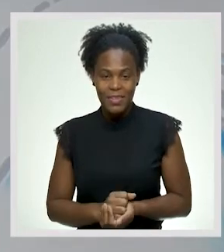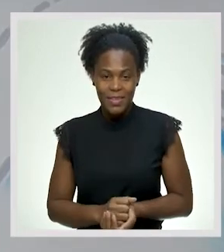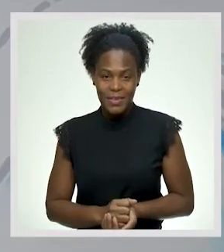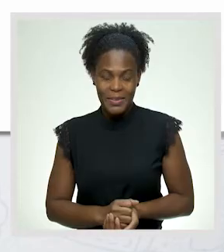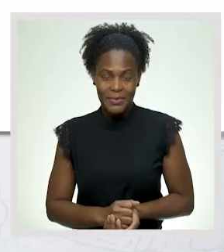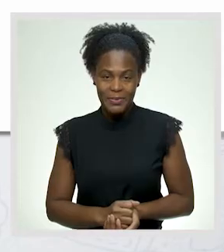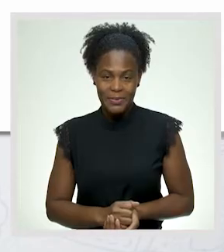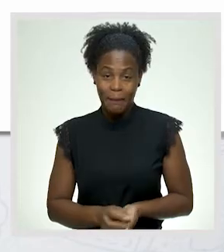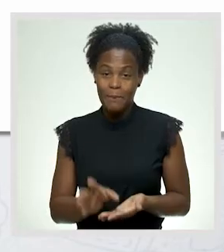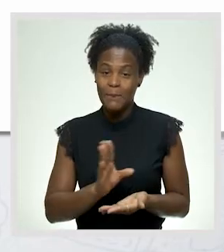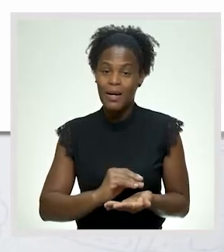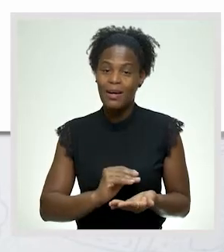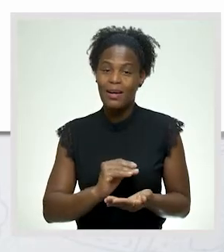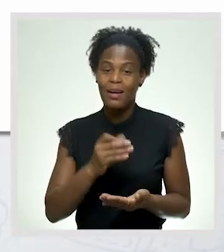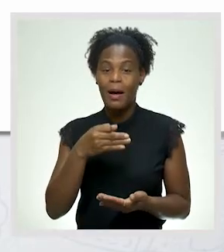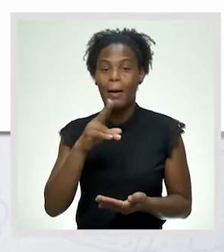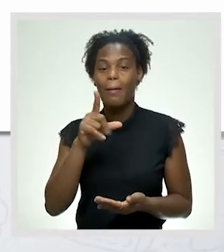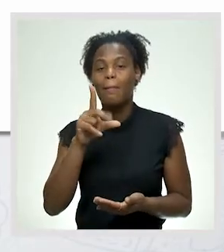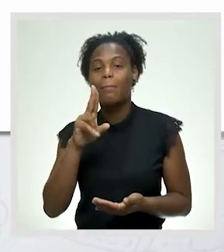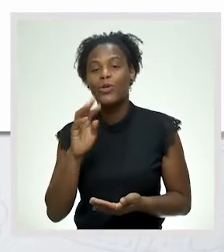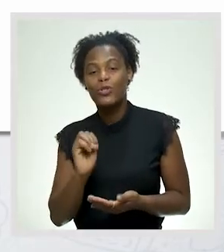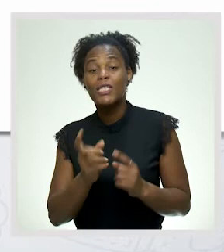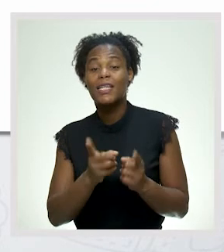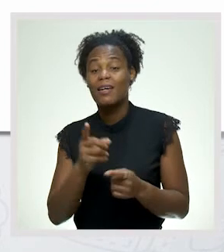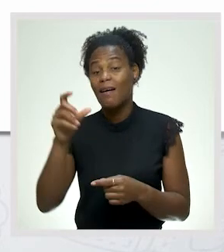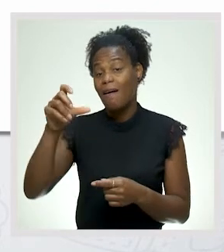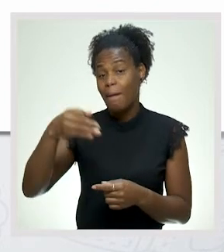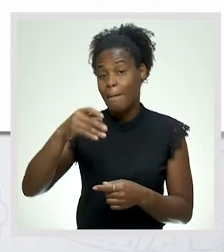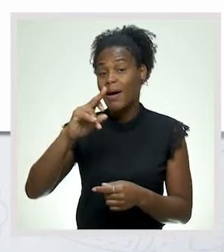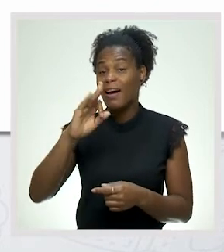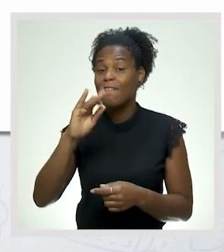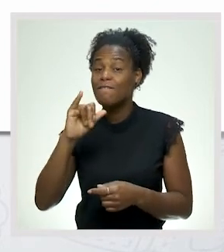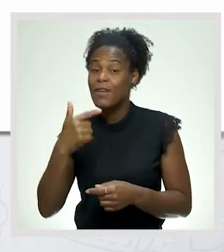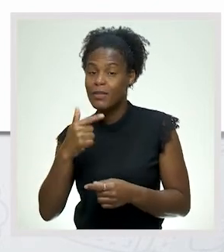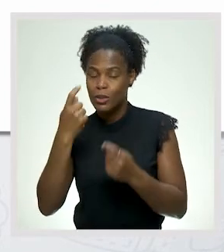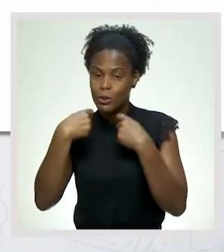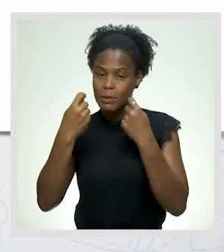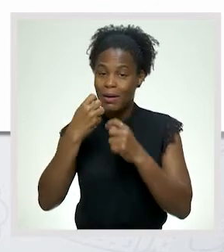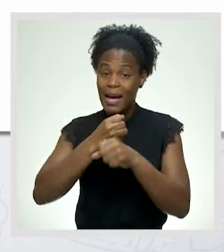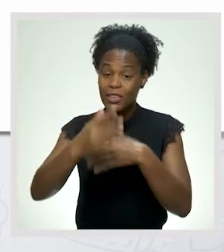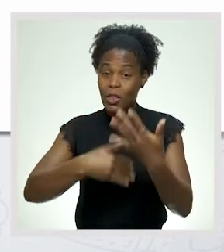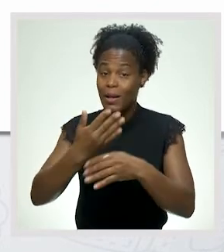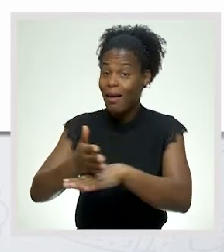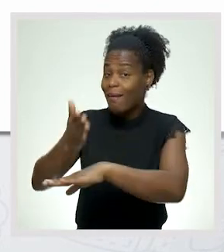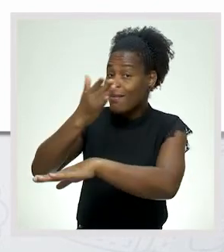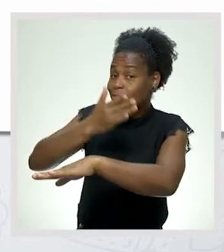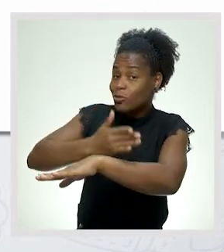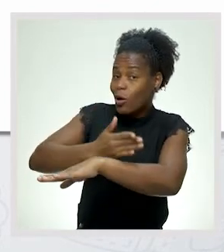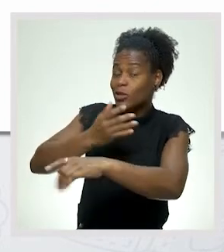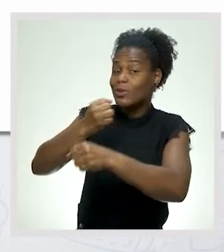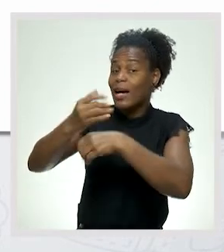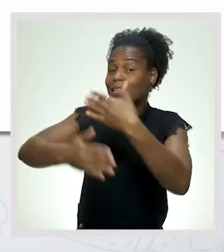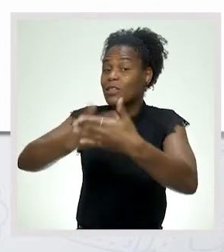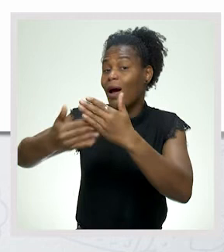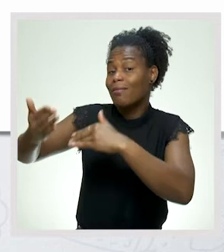Très bien. Alors, le plus que parfait exprime une action antérieure